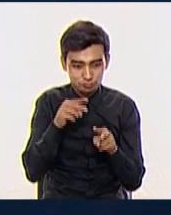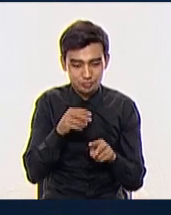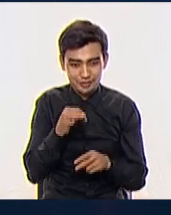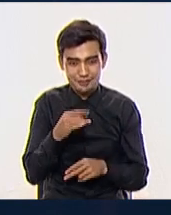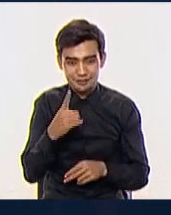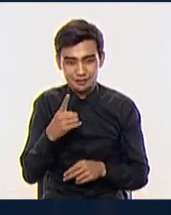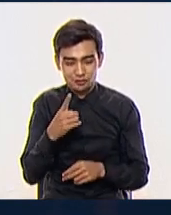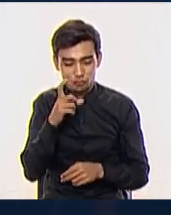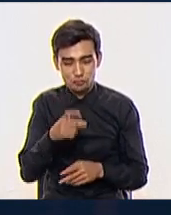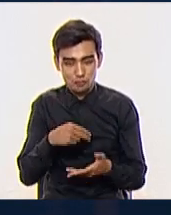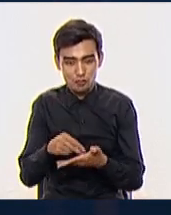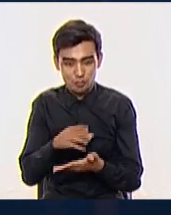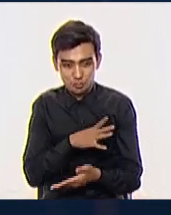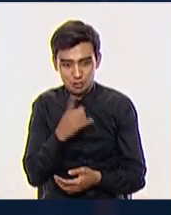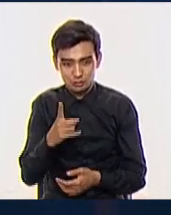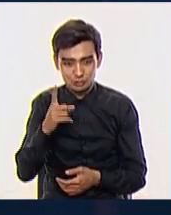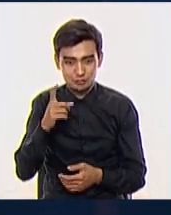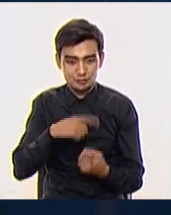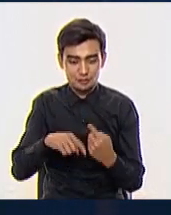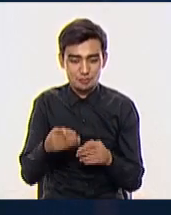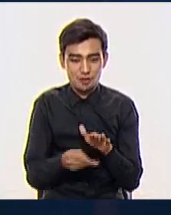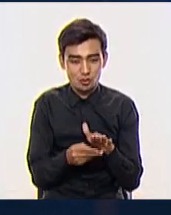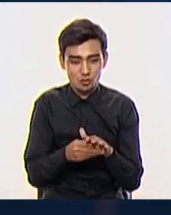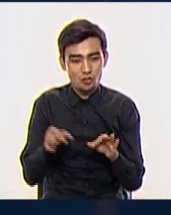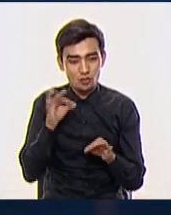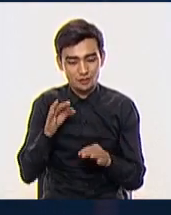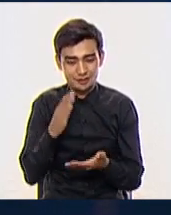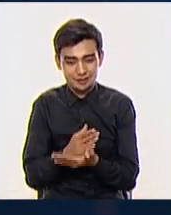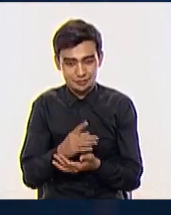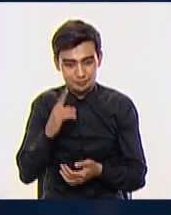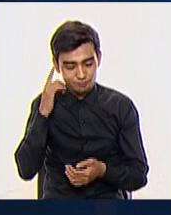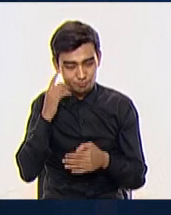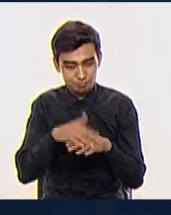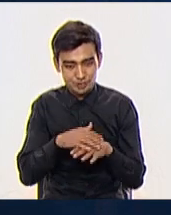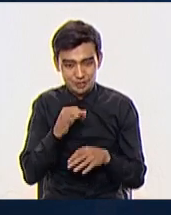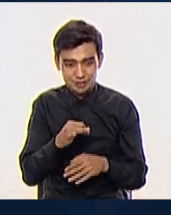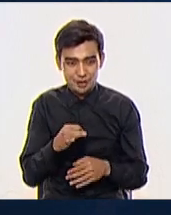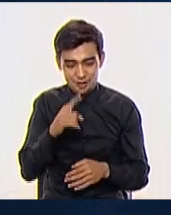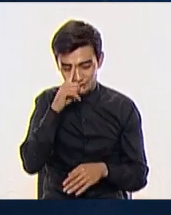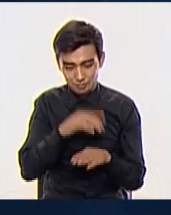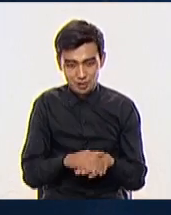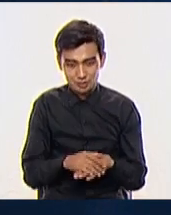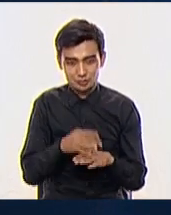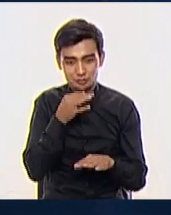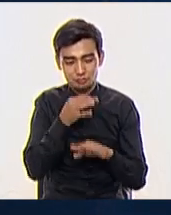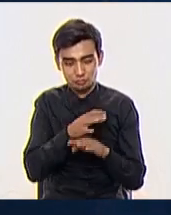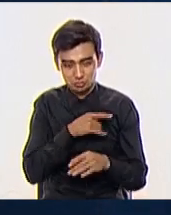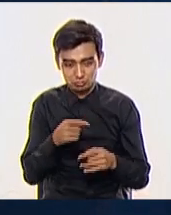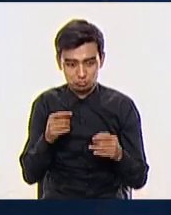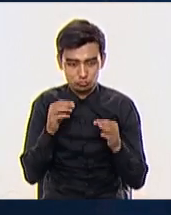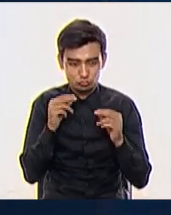одного источника, что наводит на мысль о коррупции. В акимате заявили, что эта информация не соответствует действительности